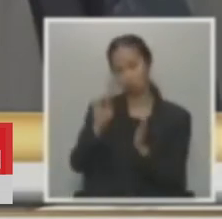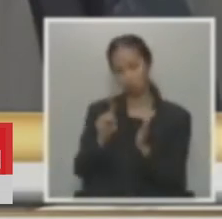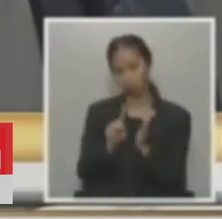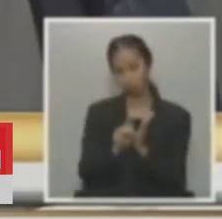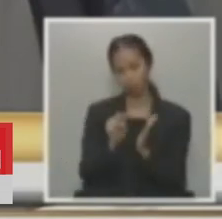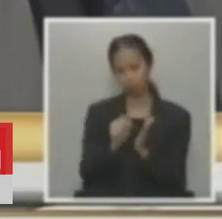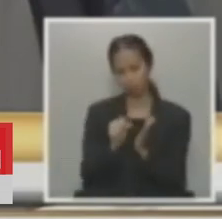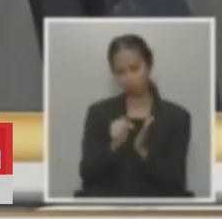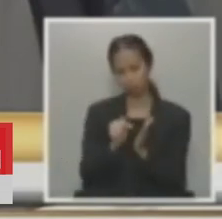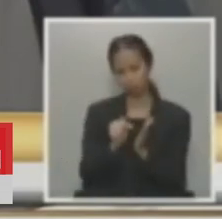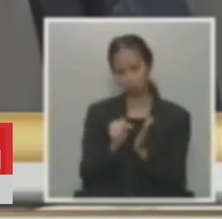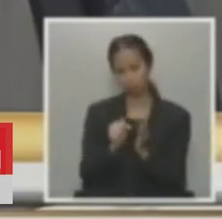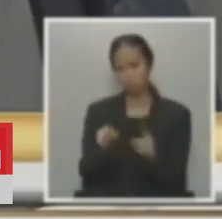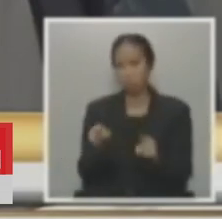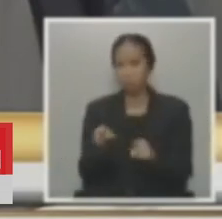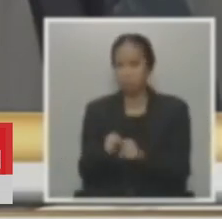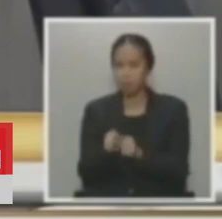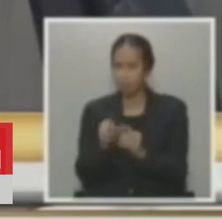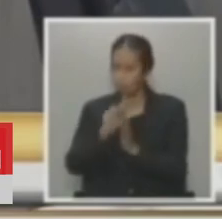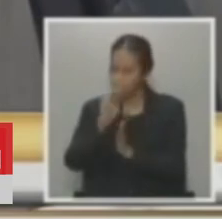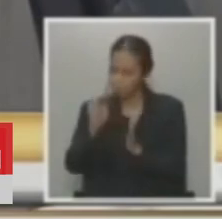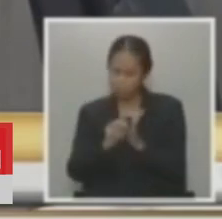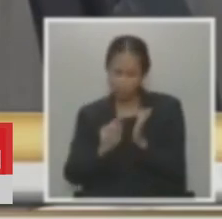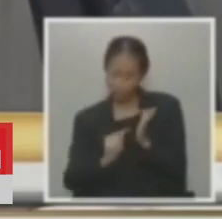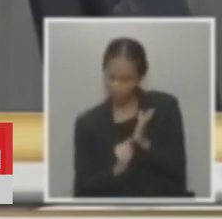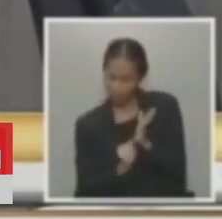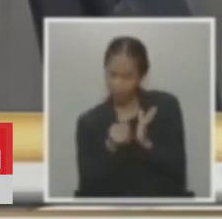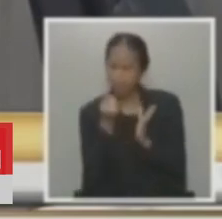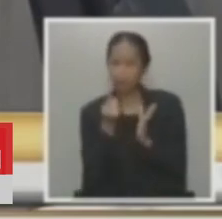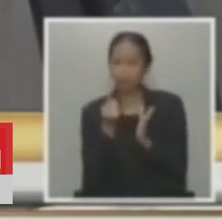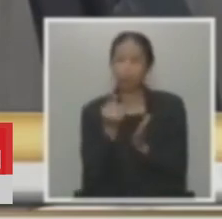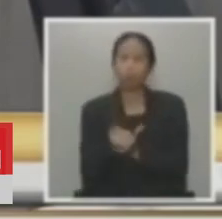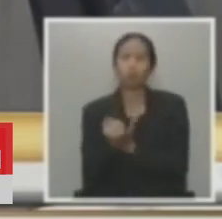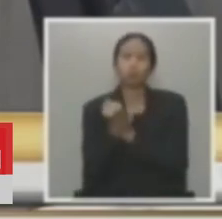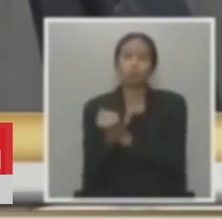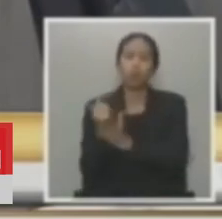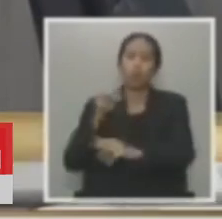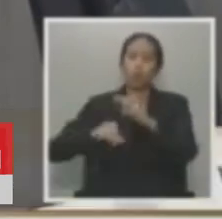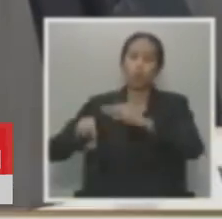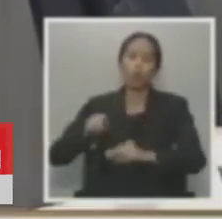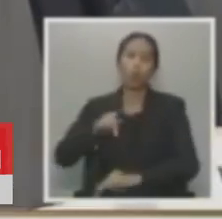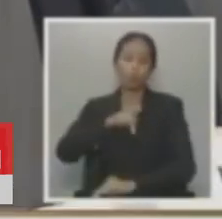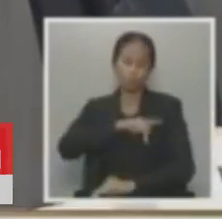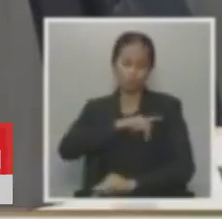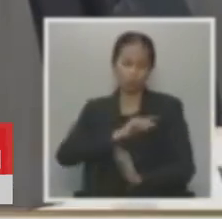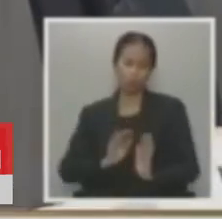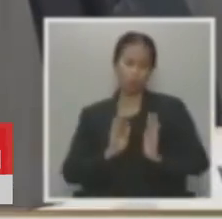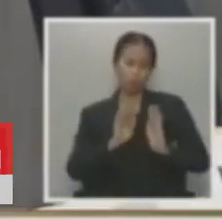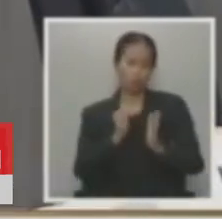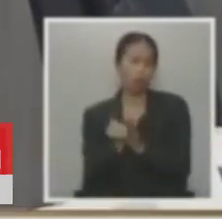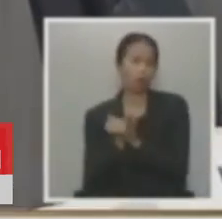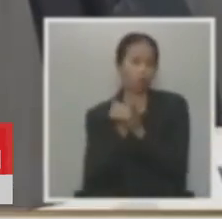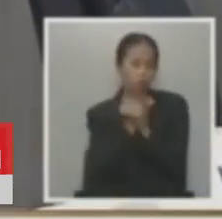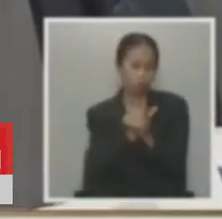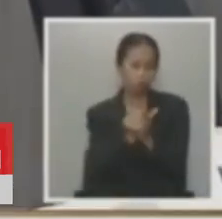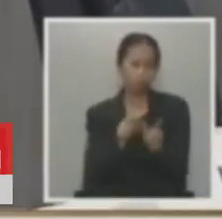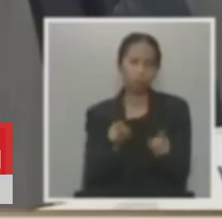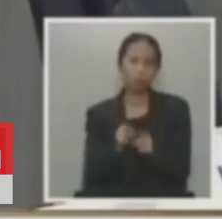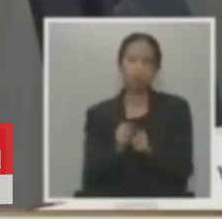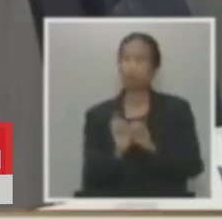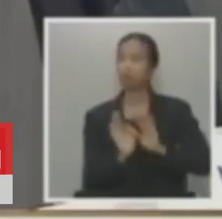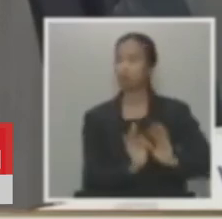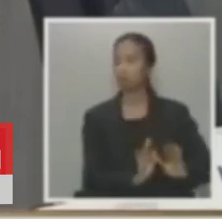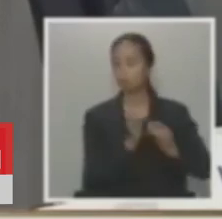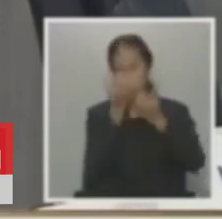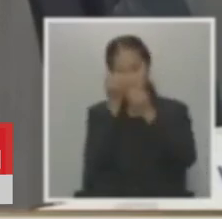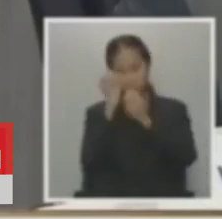ายประวัติศาสตร์เป็นกฎหมายฉบับแรกที่คุ้มครองพระพุทธศาสนาเพราะนั้นฝากท่านไปดูว่าอย่าไปดองมันเค็มดองเค็มมันเล